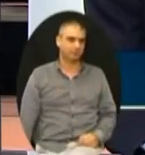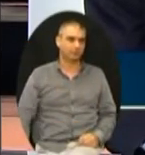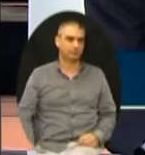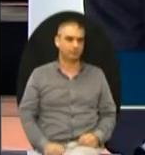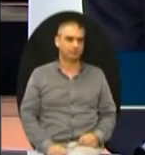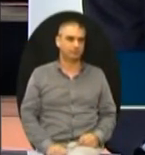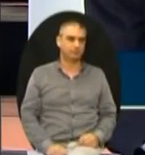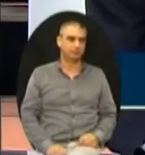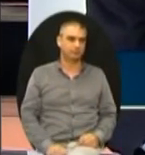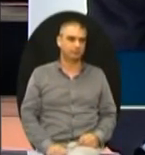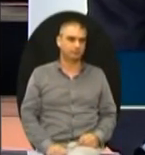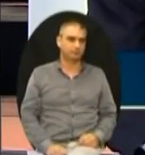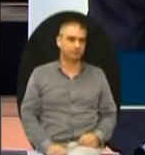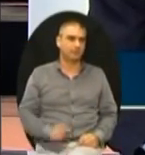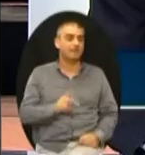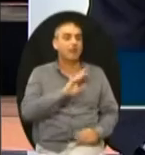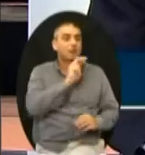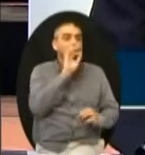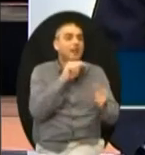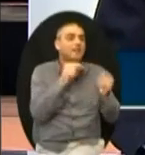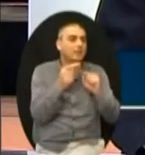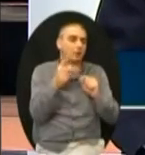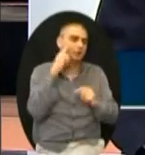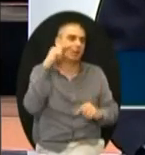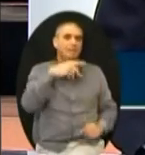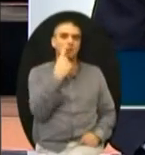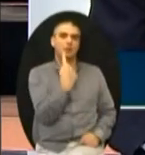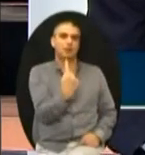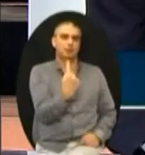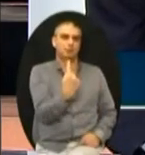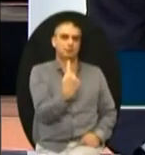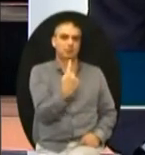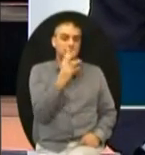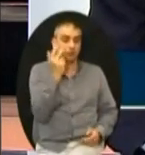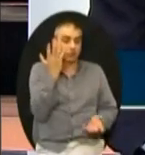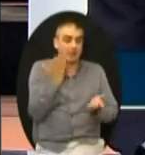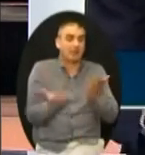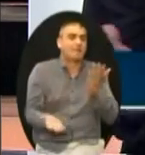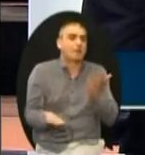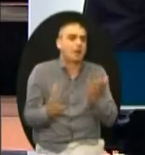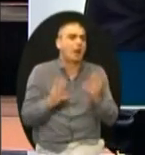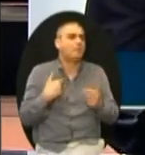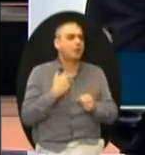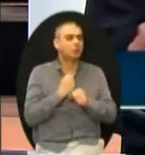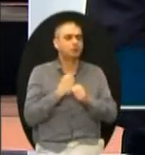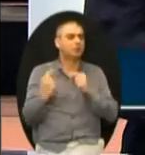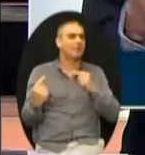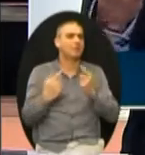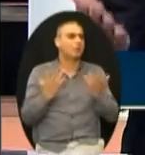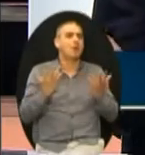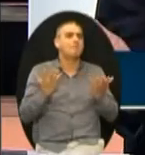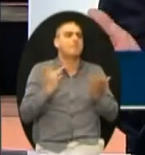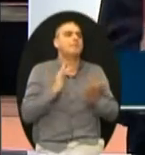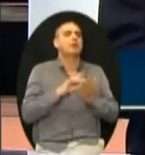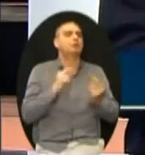שעולה בדעתם. כל העניין של הוויכוח הוא מישור אחד. יש הבדל, למה אנחנו עושים את הוויכוח? הרי מה